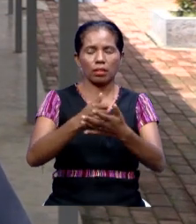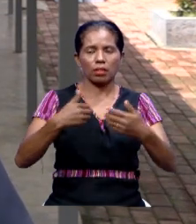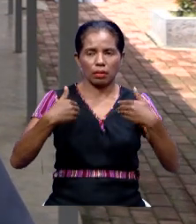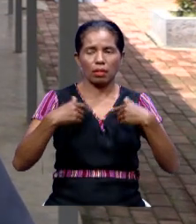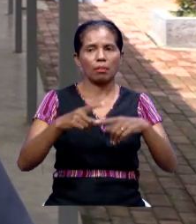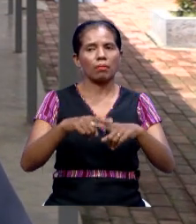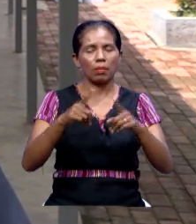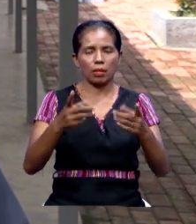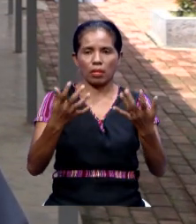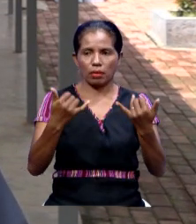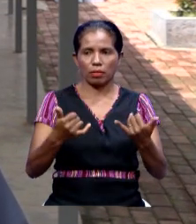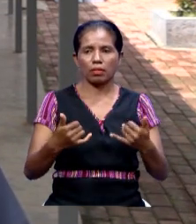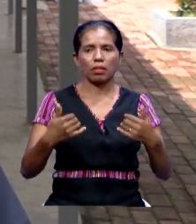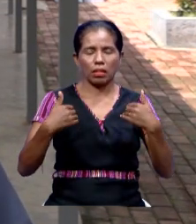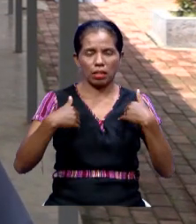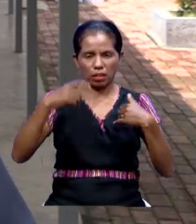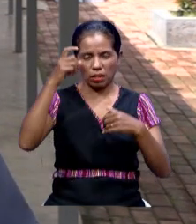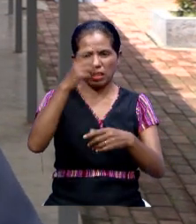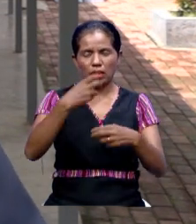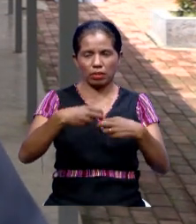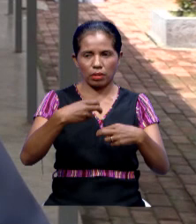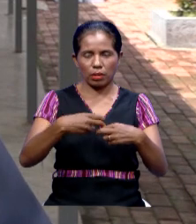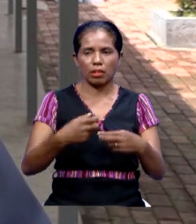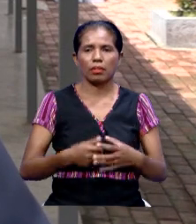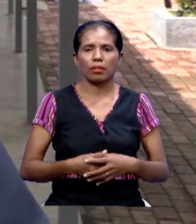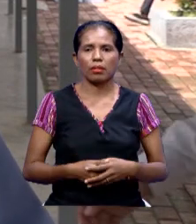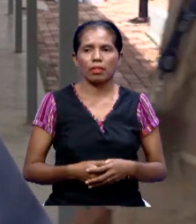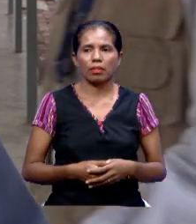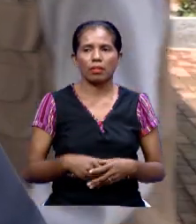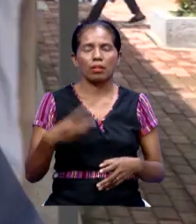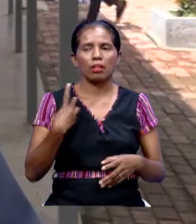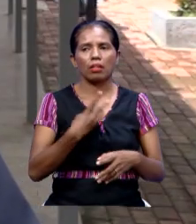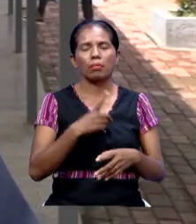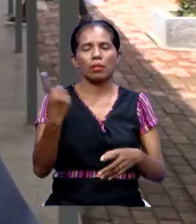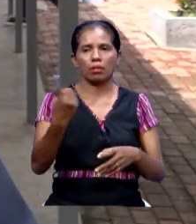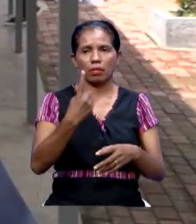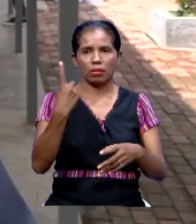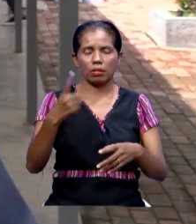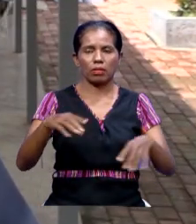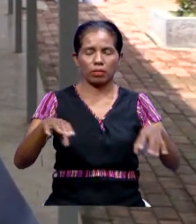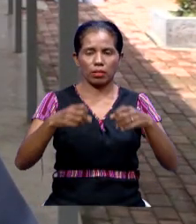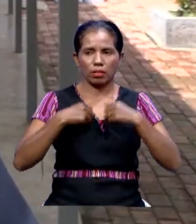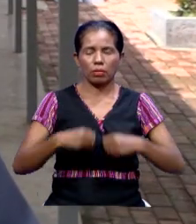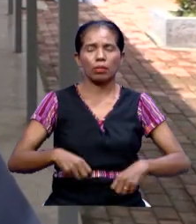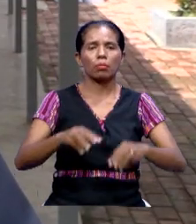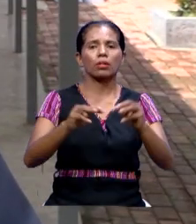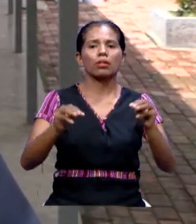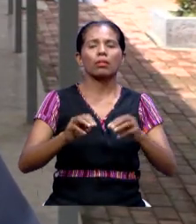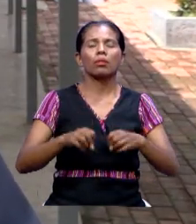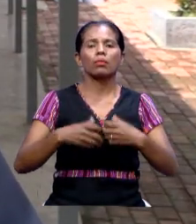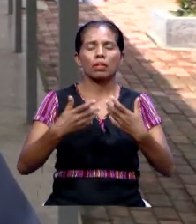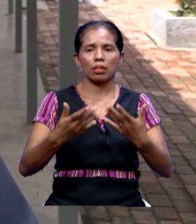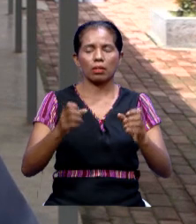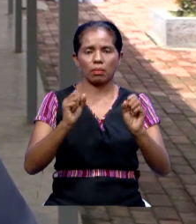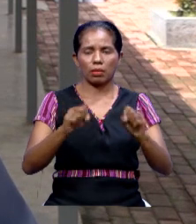mai beso agora ihela failanso anta mami sempre ho ligação no serviço de saúde do município, o INSA, a tu bele coordena